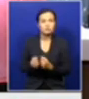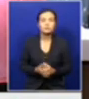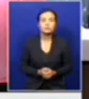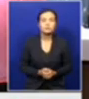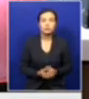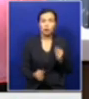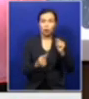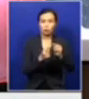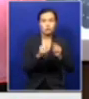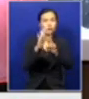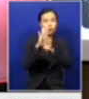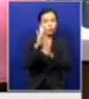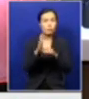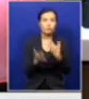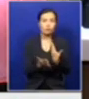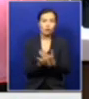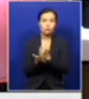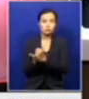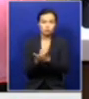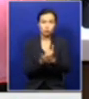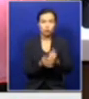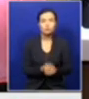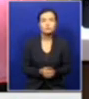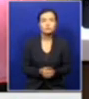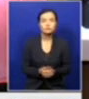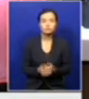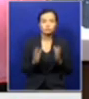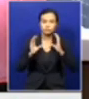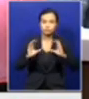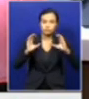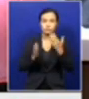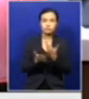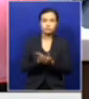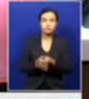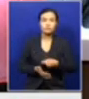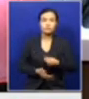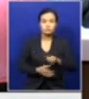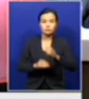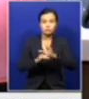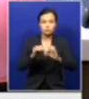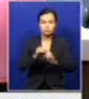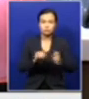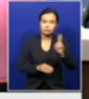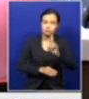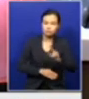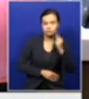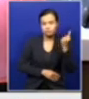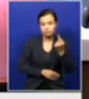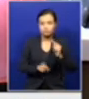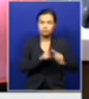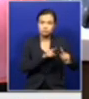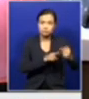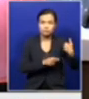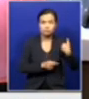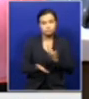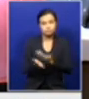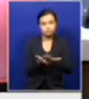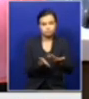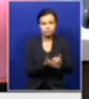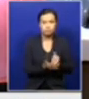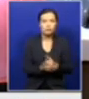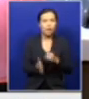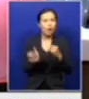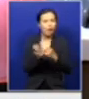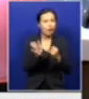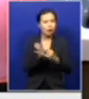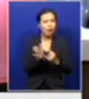ข้าถึงเงินเยียวยาทำไมตอนที่รัฐบาลแจกเงินชิมช็อปใช้ให้ประชาชนไปเที่ยวไปช้อปปิ้งถึงได้แจกง่าย